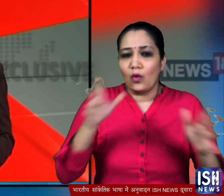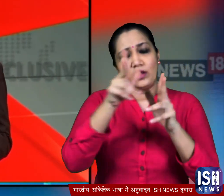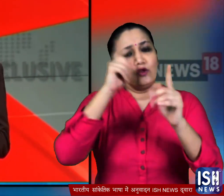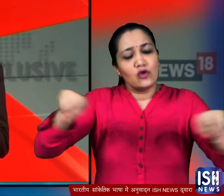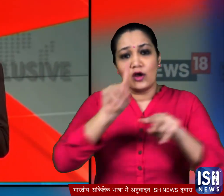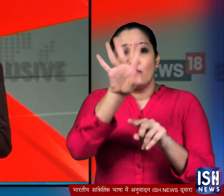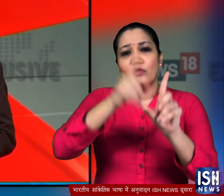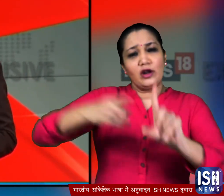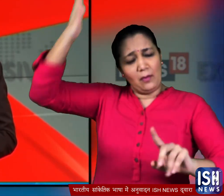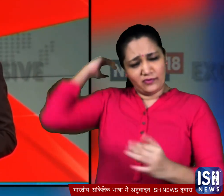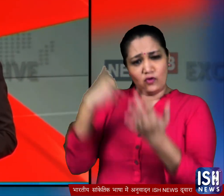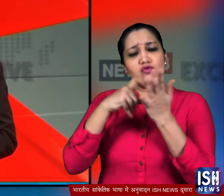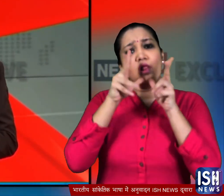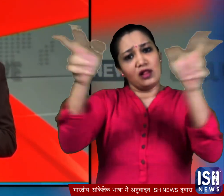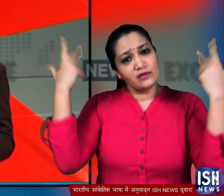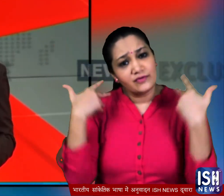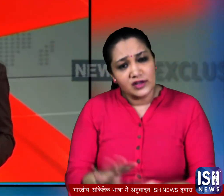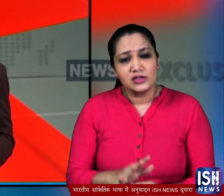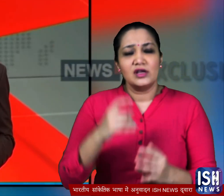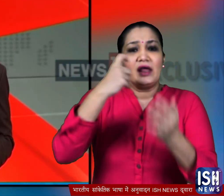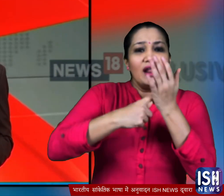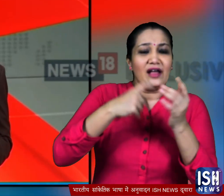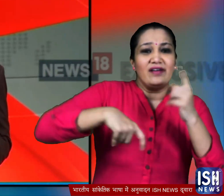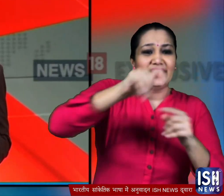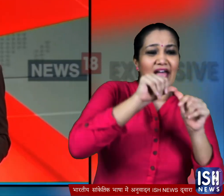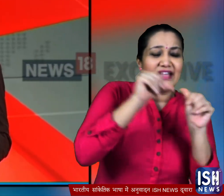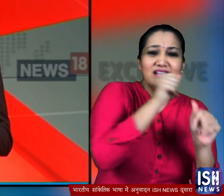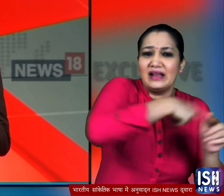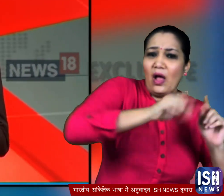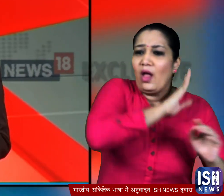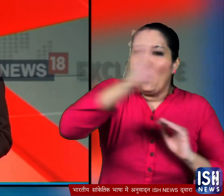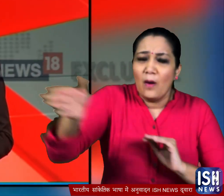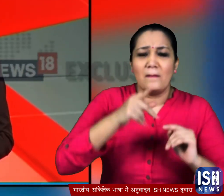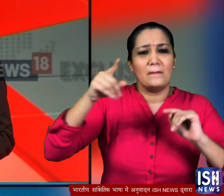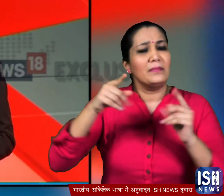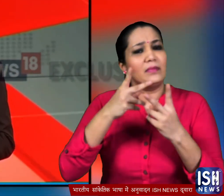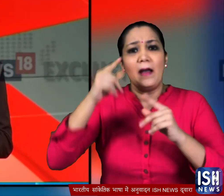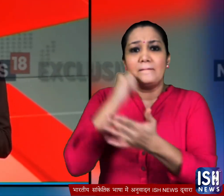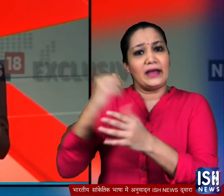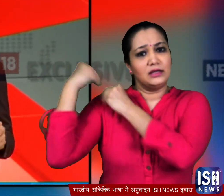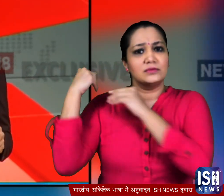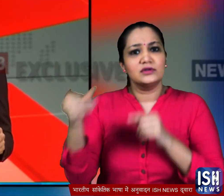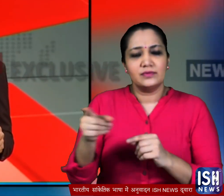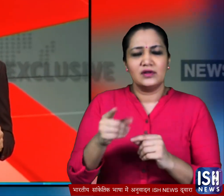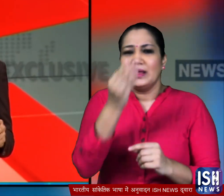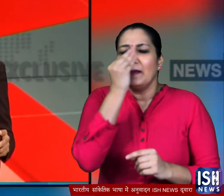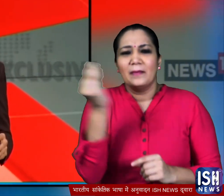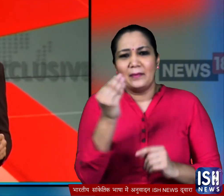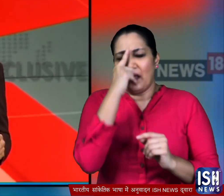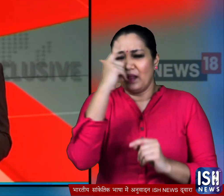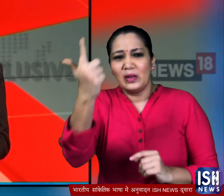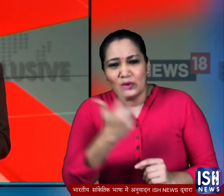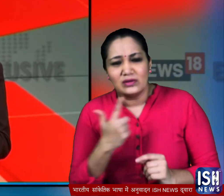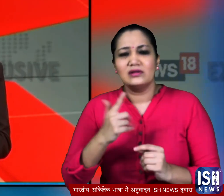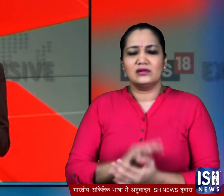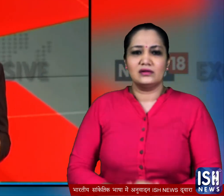साल पहले दिशा निर्देश भी जारी कर दिया कि रिकवरी एजेंट की गुंडागर्दी की सजा बैंक को मिलेगी। लेकिन छोटा मोटा कर्ज लेने